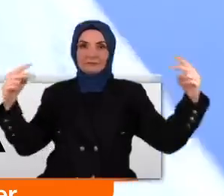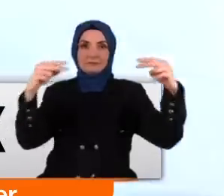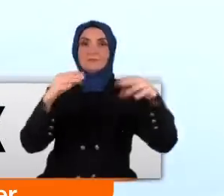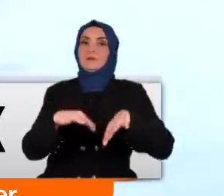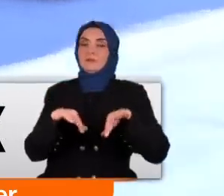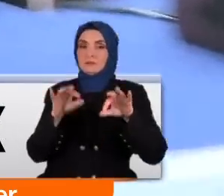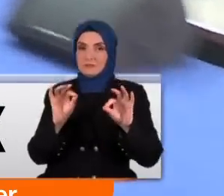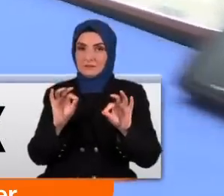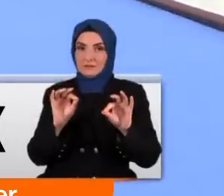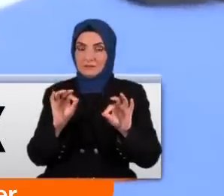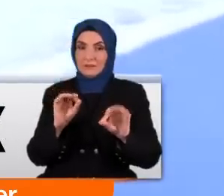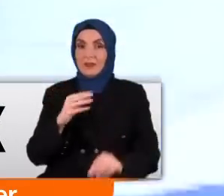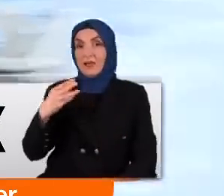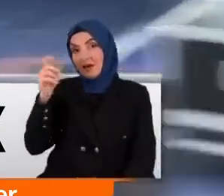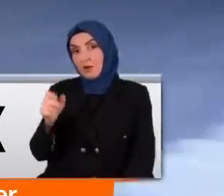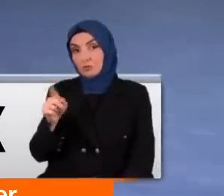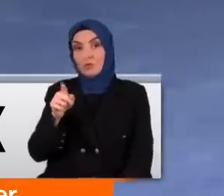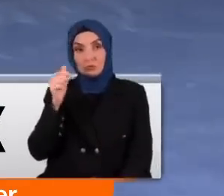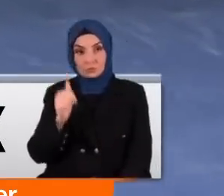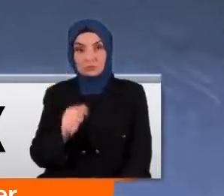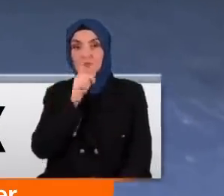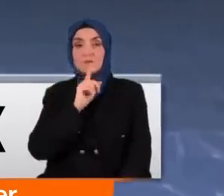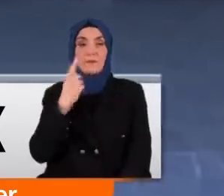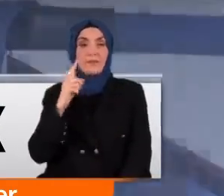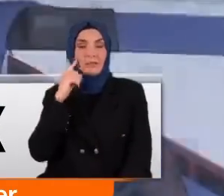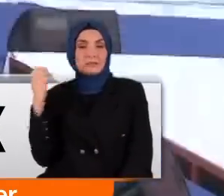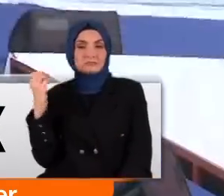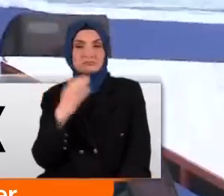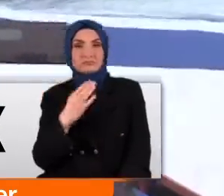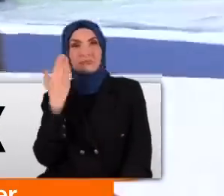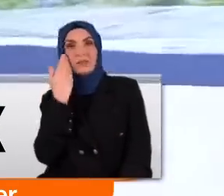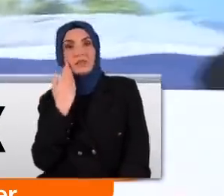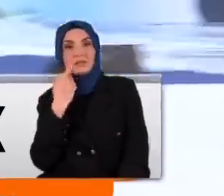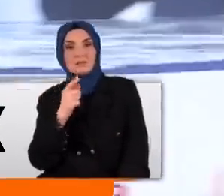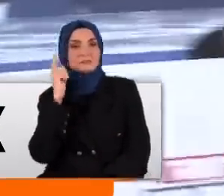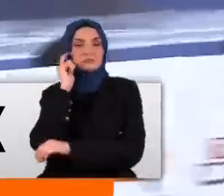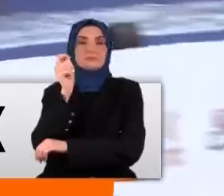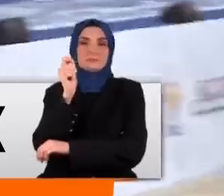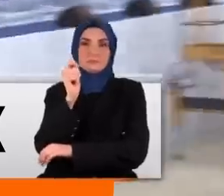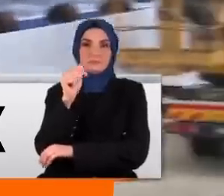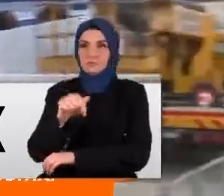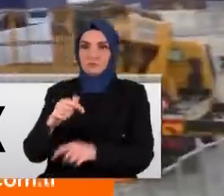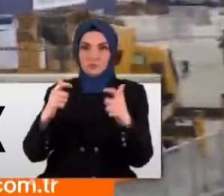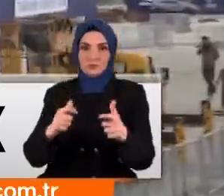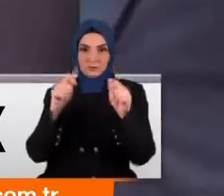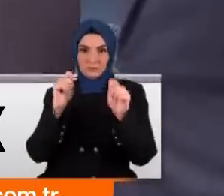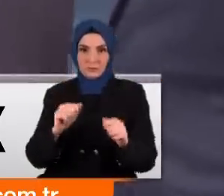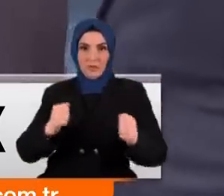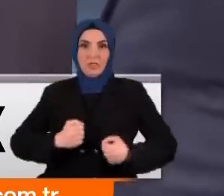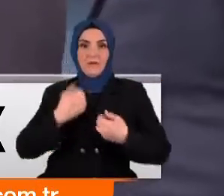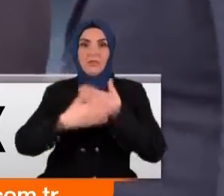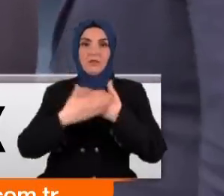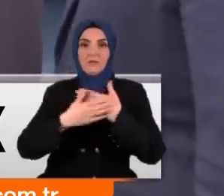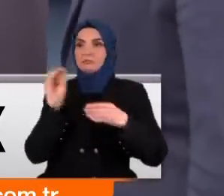o gün yüz binlerce kişiye buradan hitap edecek. Ayrıca sahnenin her iki tarafında dev ekran mevcut.